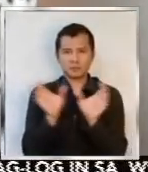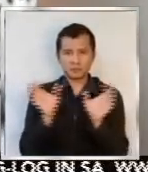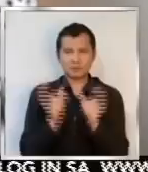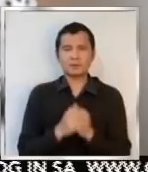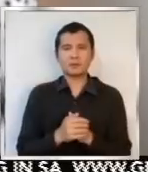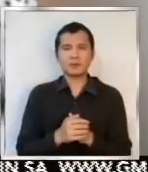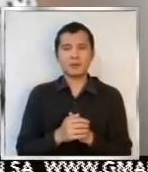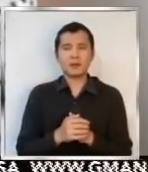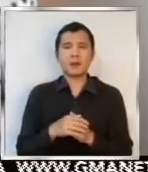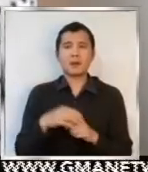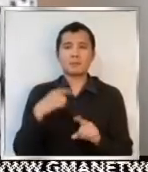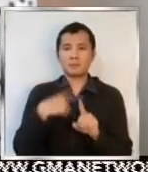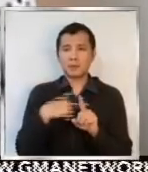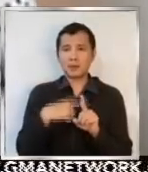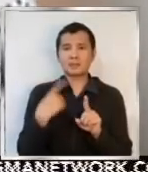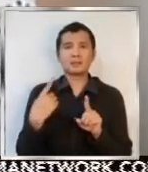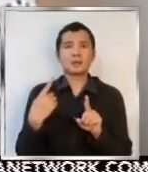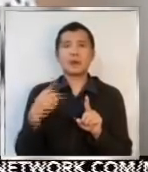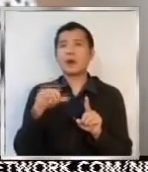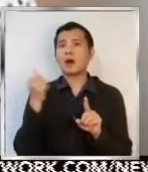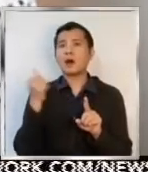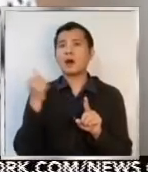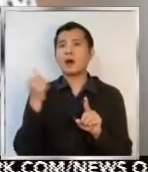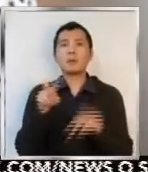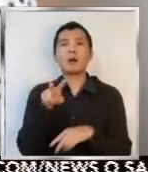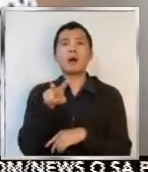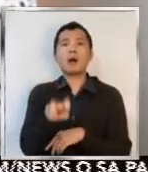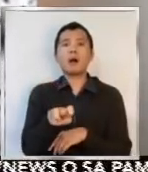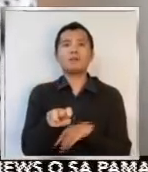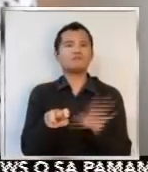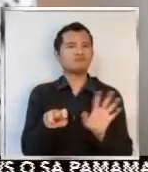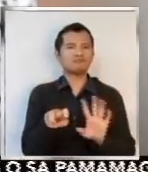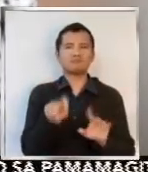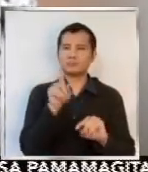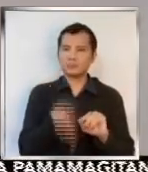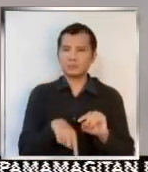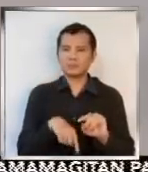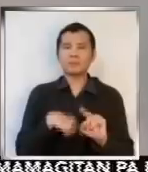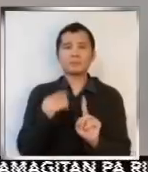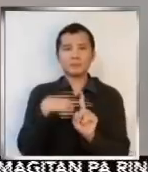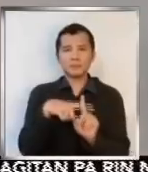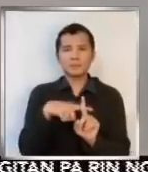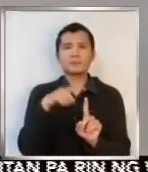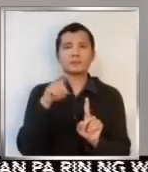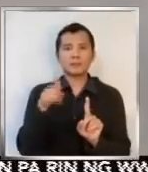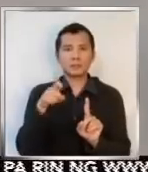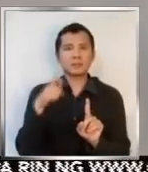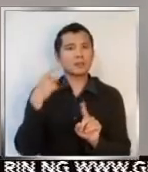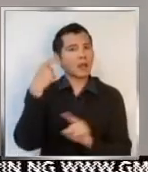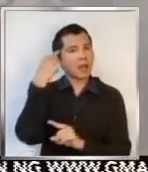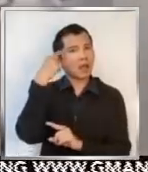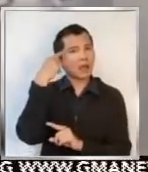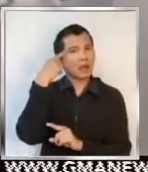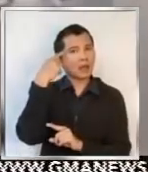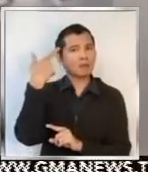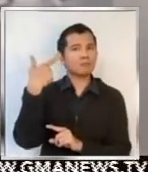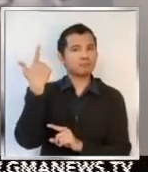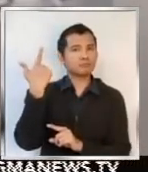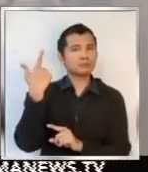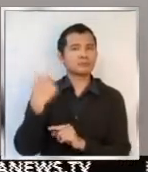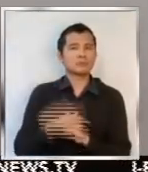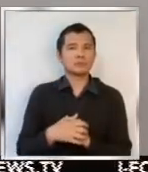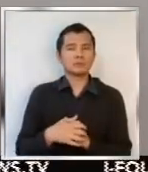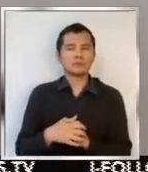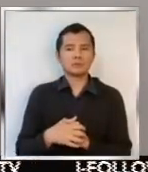from public view. At the same time, dapat tinatarget ang ulo. Pero malinaw umuno sa naturang